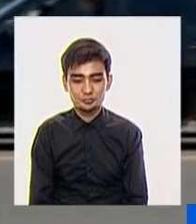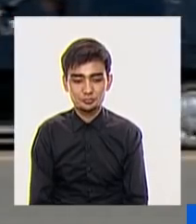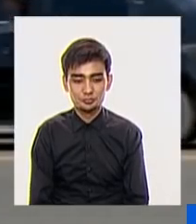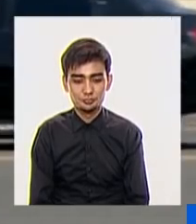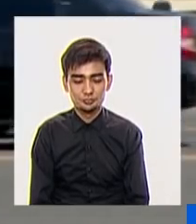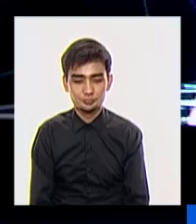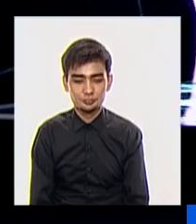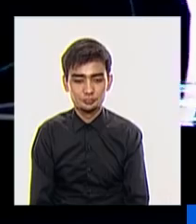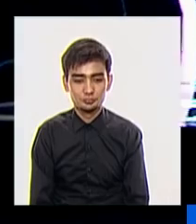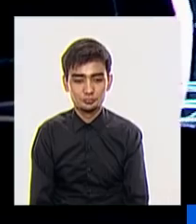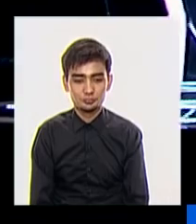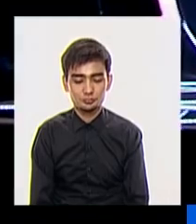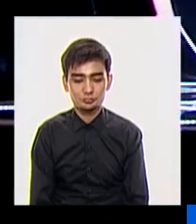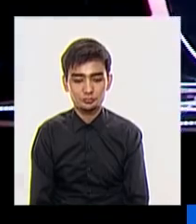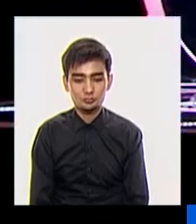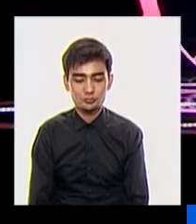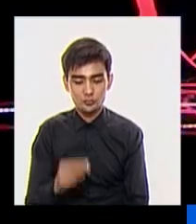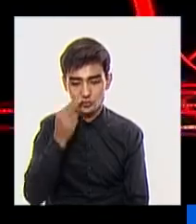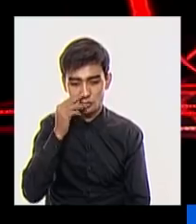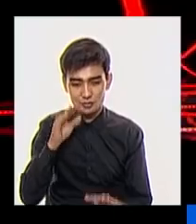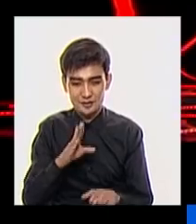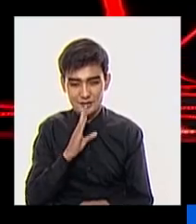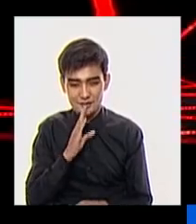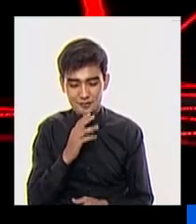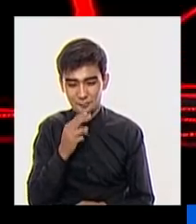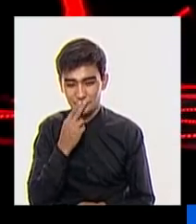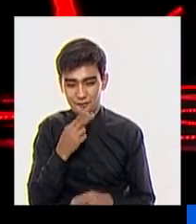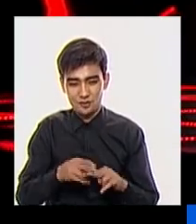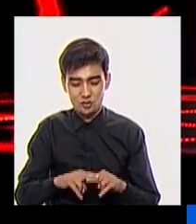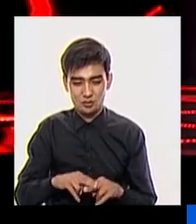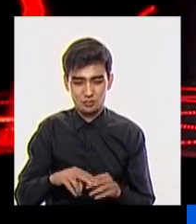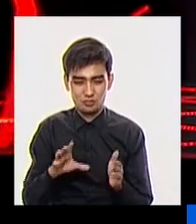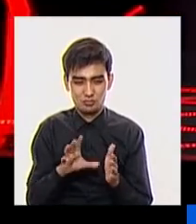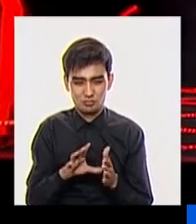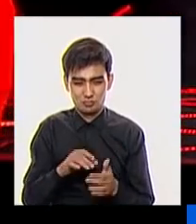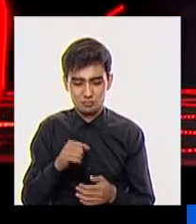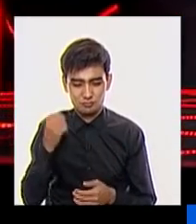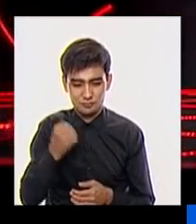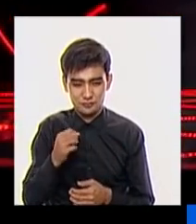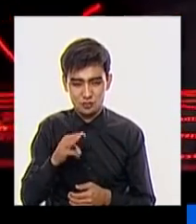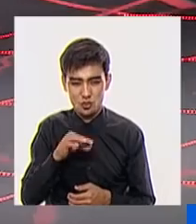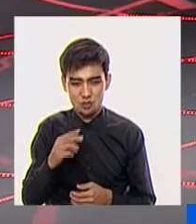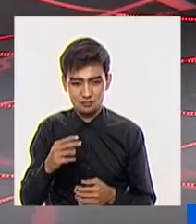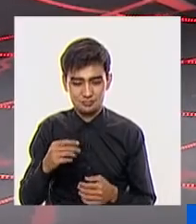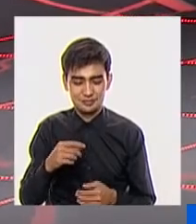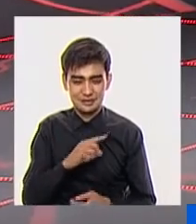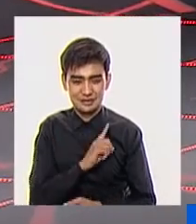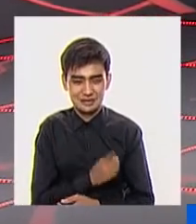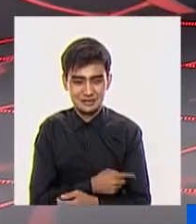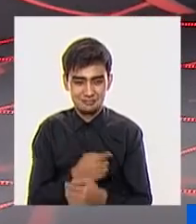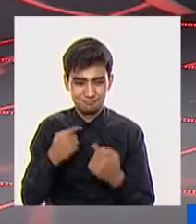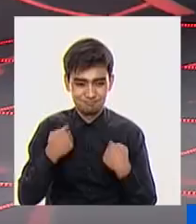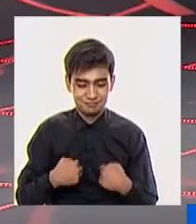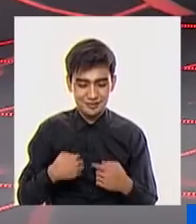Нур-Султан. В Шымкенте девочку-подростка, которая получила сильнейшие ожоги после удара током